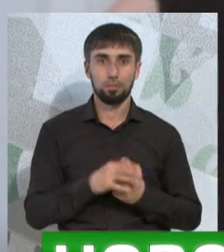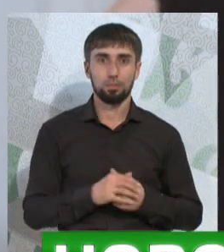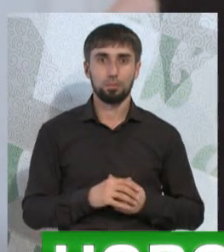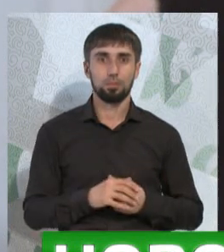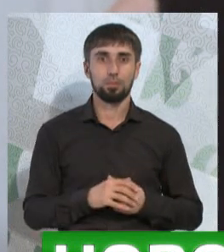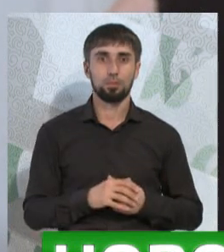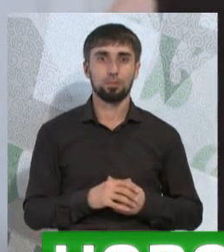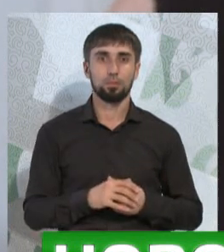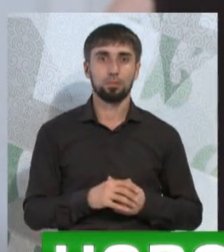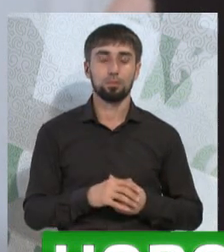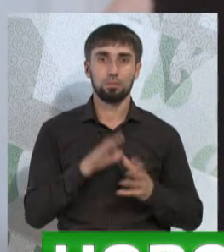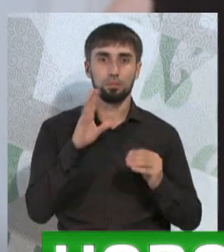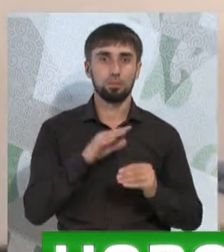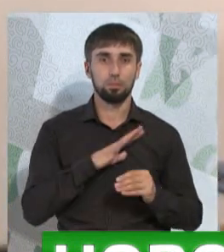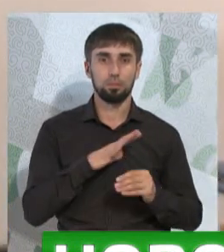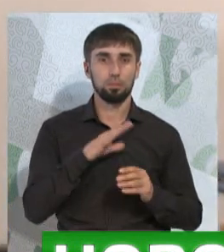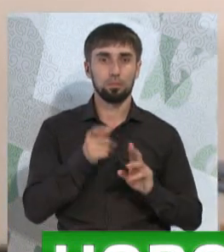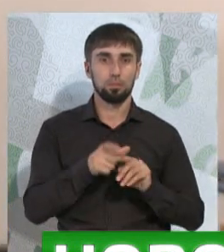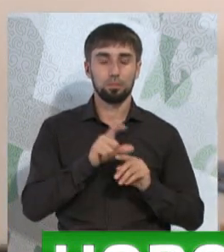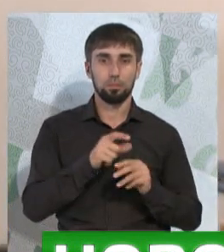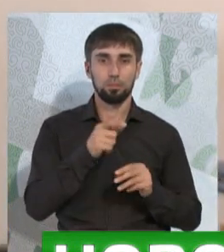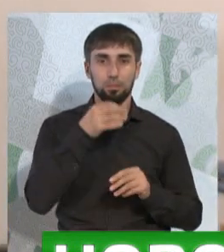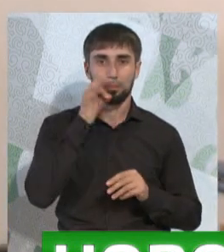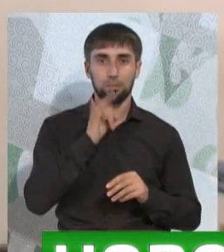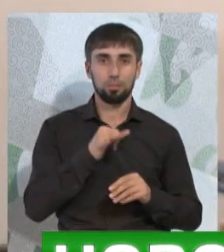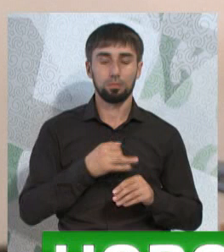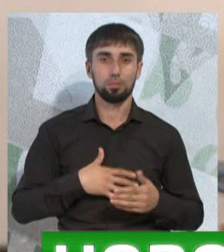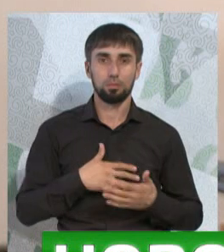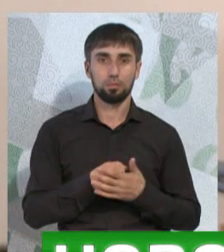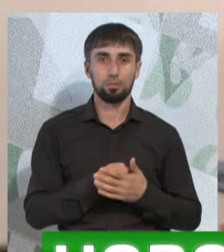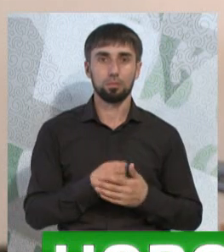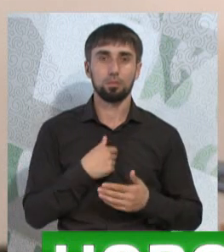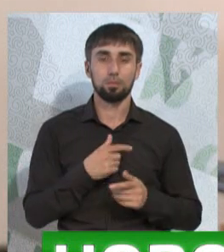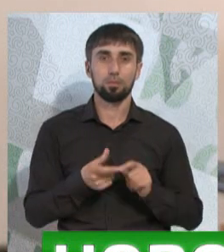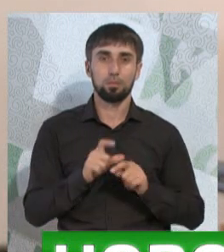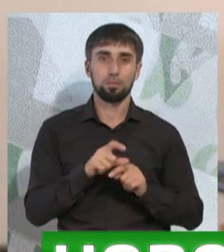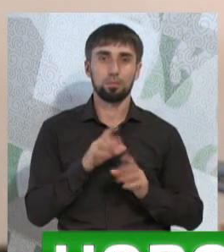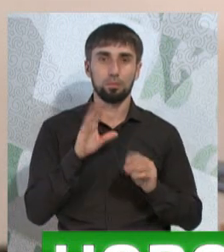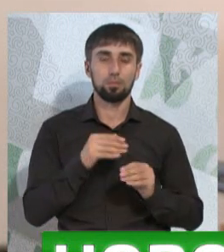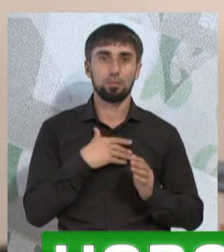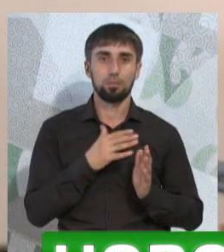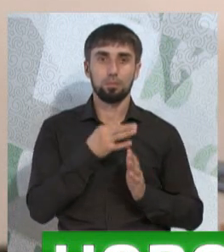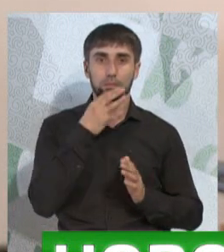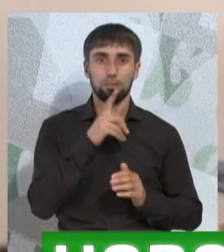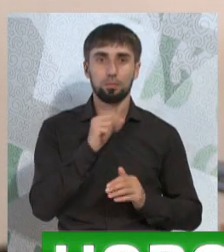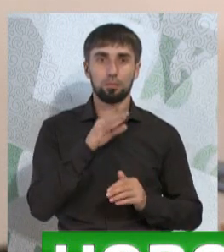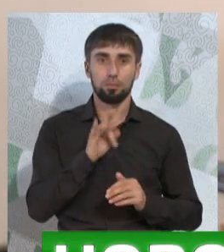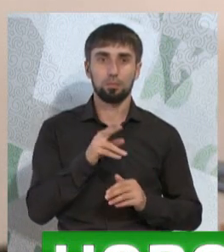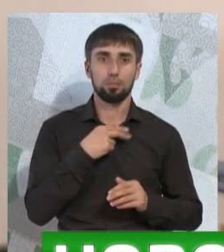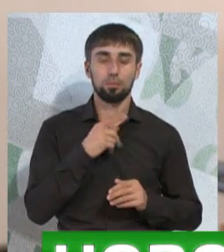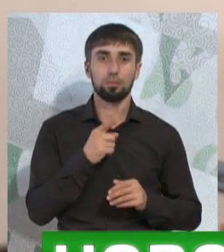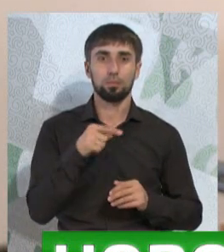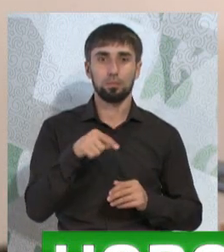кушать. Все бывает очень вкусно и сытно. Мне больше всего нравится завтрак, потому что мы на завтраке